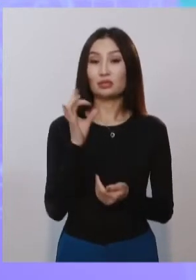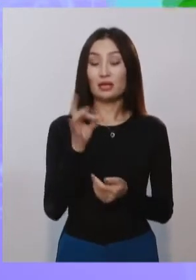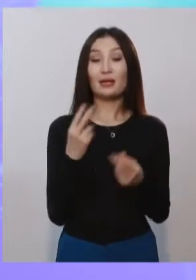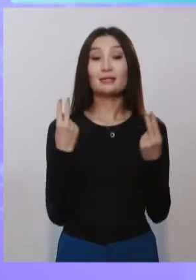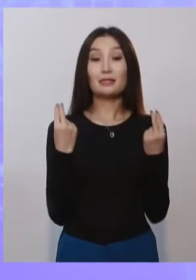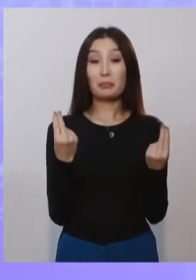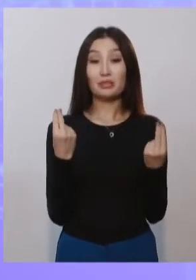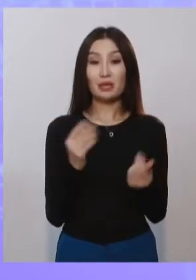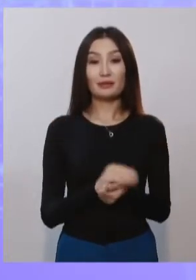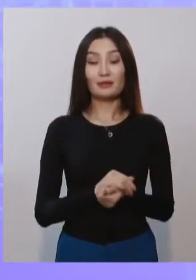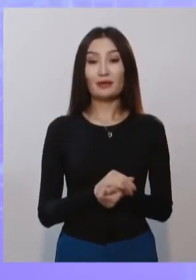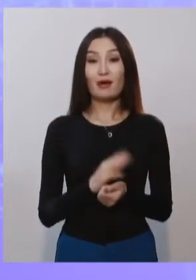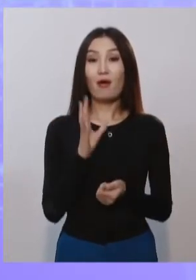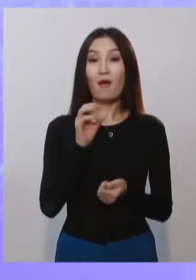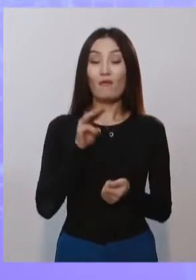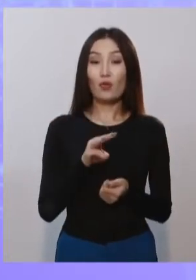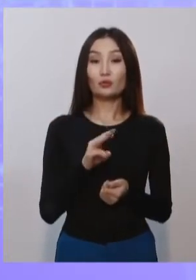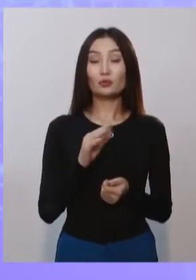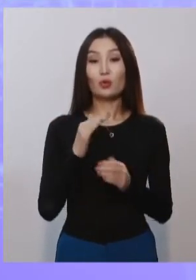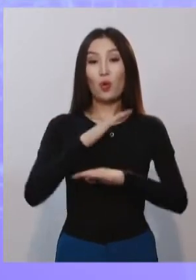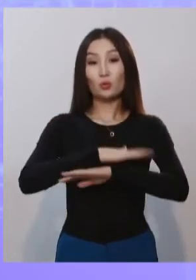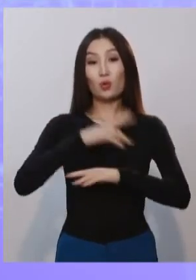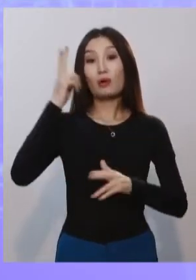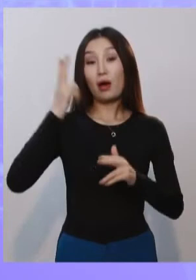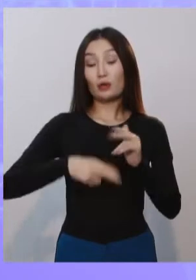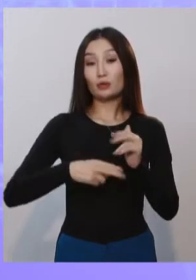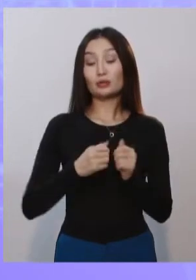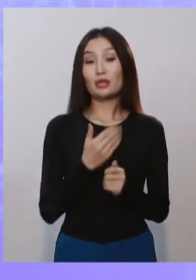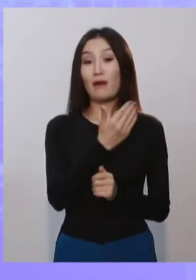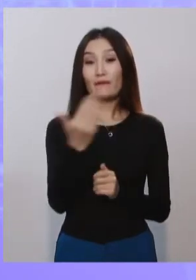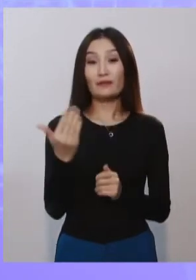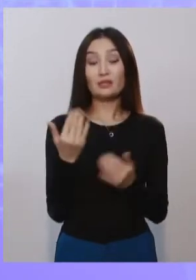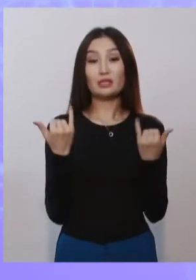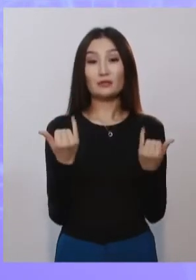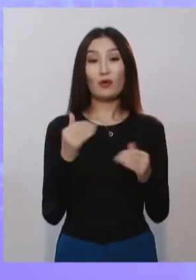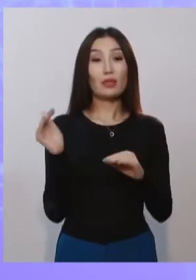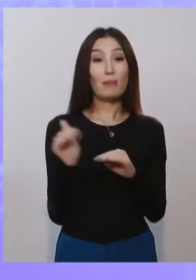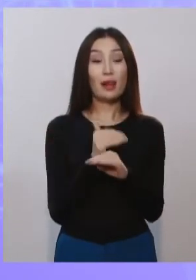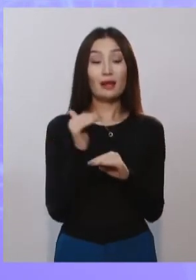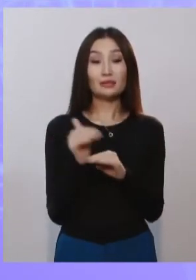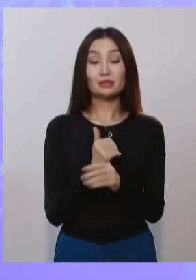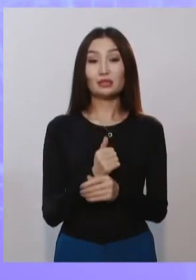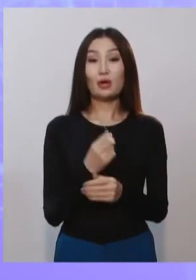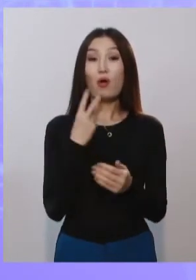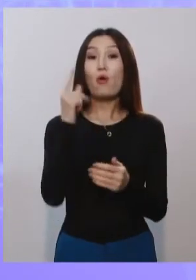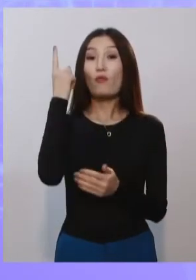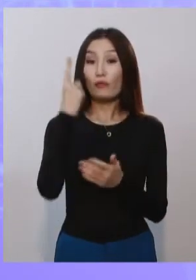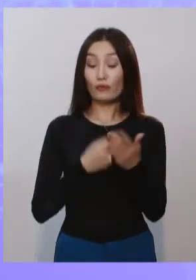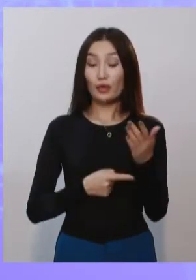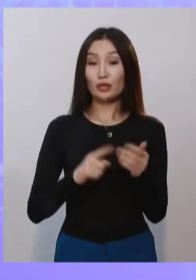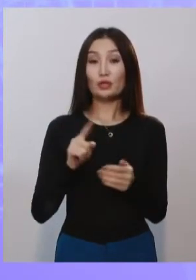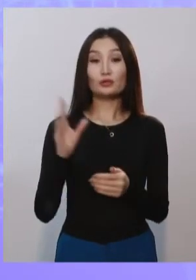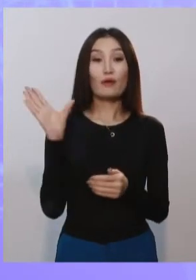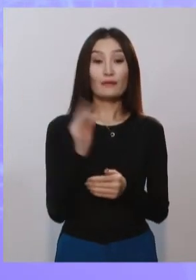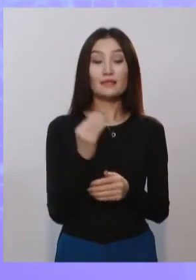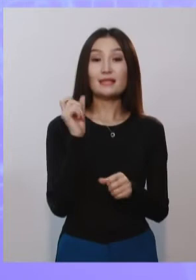замечательно вот урок и окончен вы все сегодня молодцы уверена что все